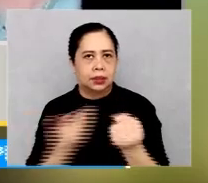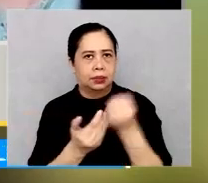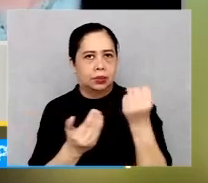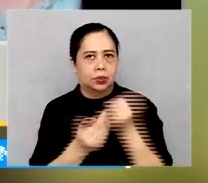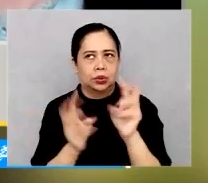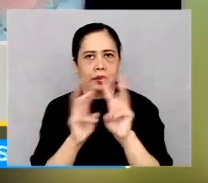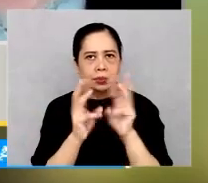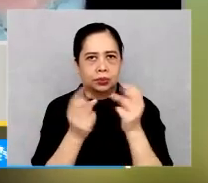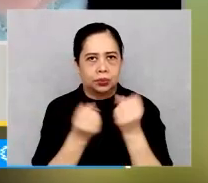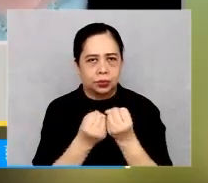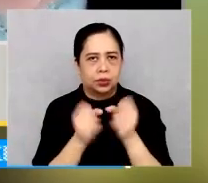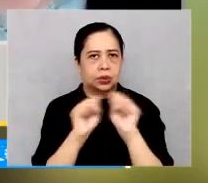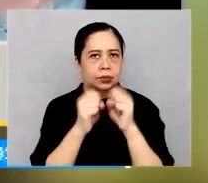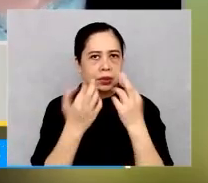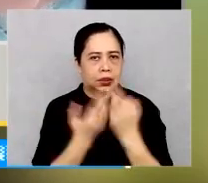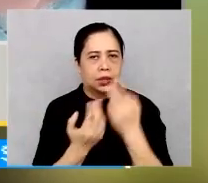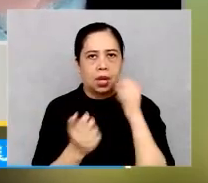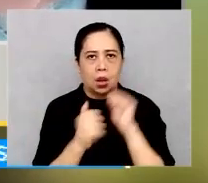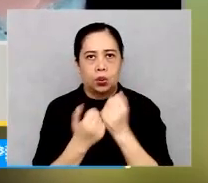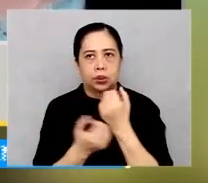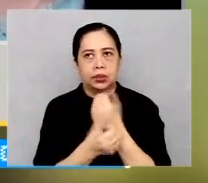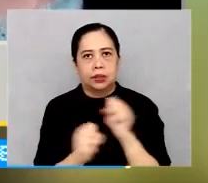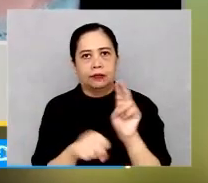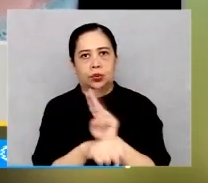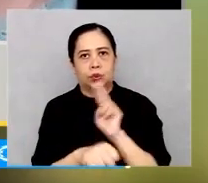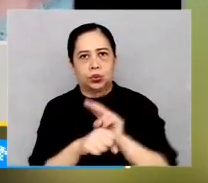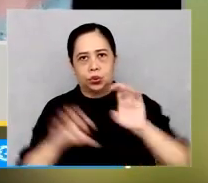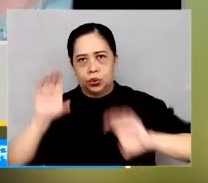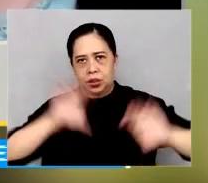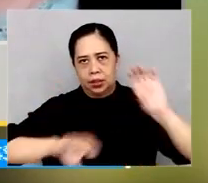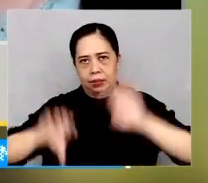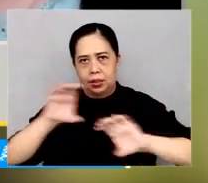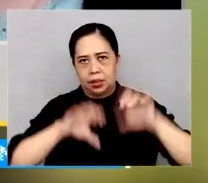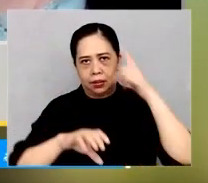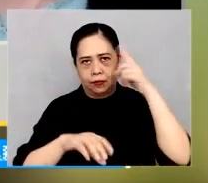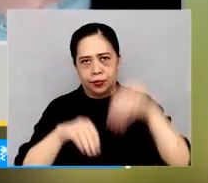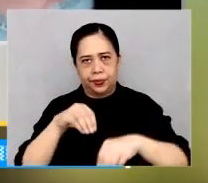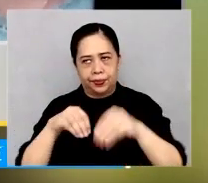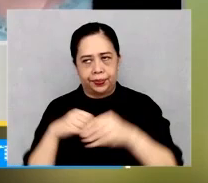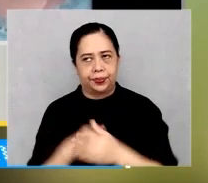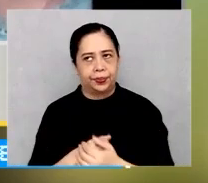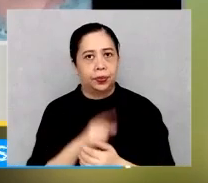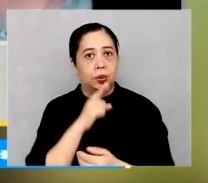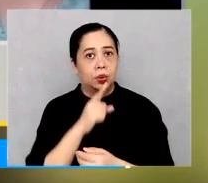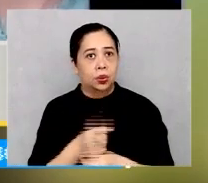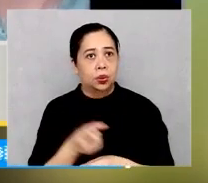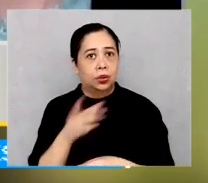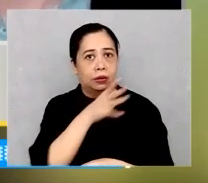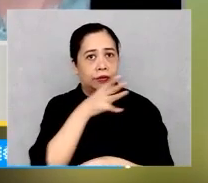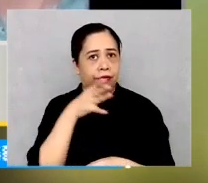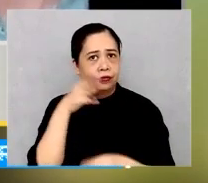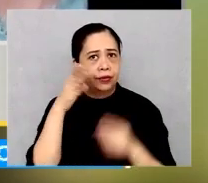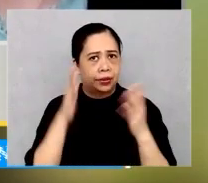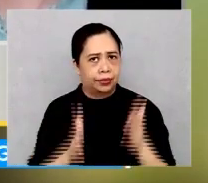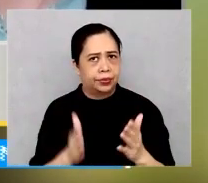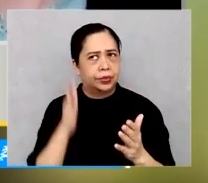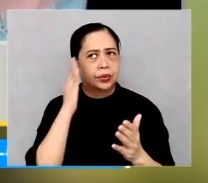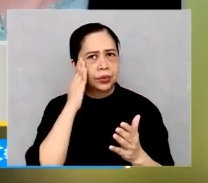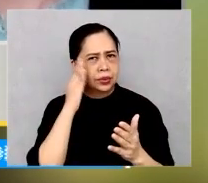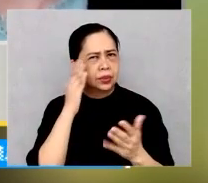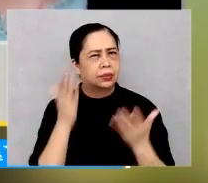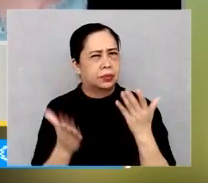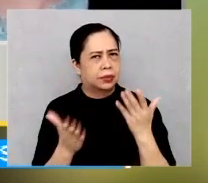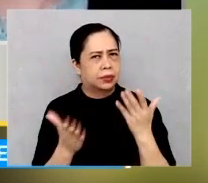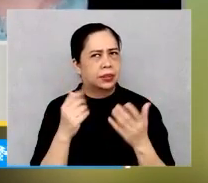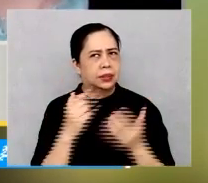po para po sa safe use of chemicals po. Because actually naman po yung mga farmers naman natin, siguro